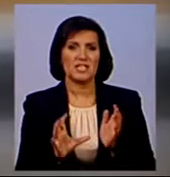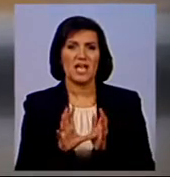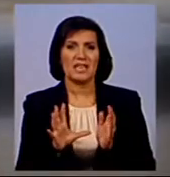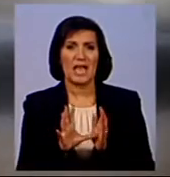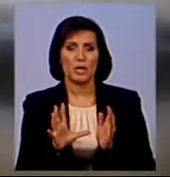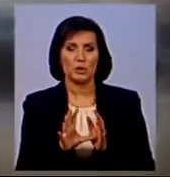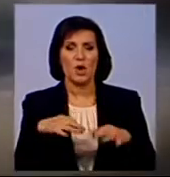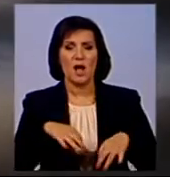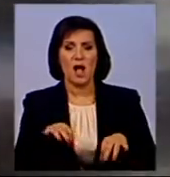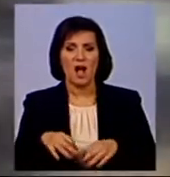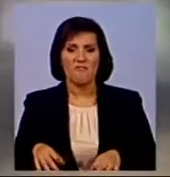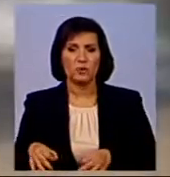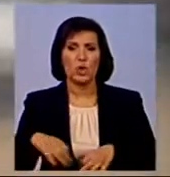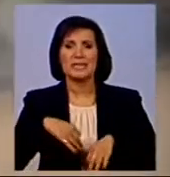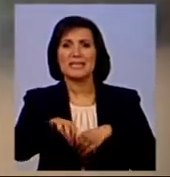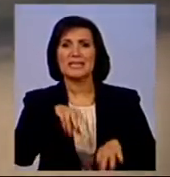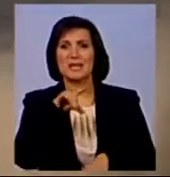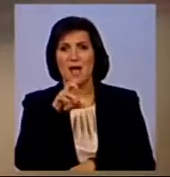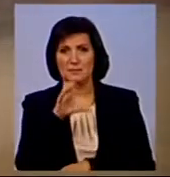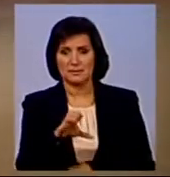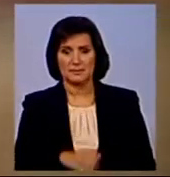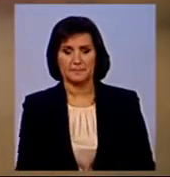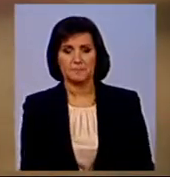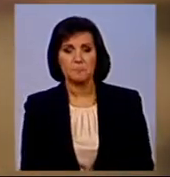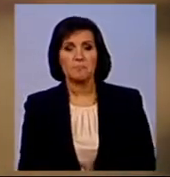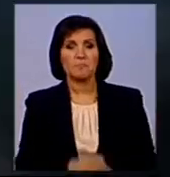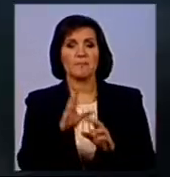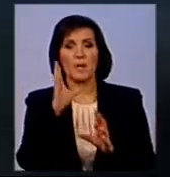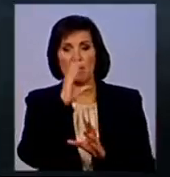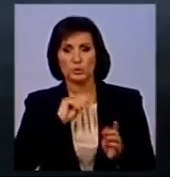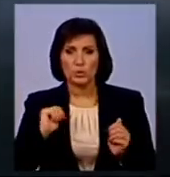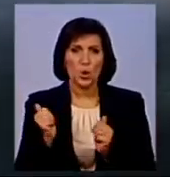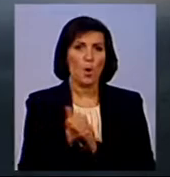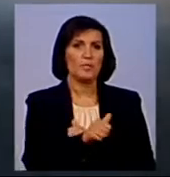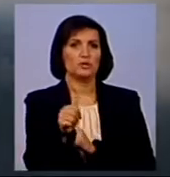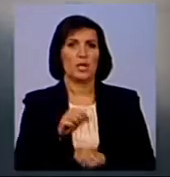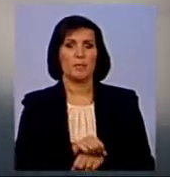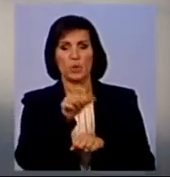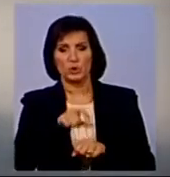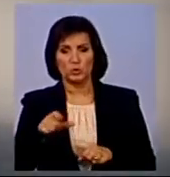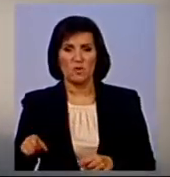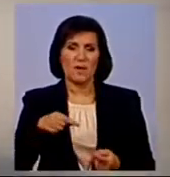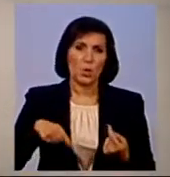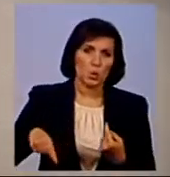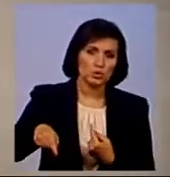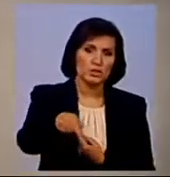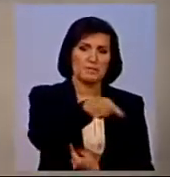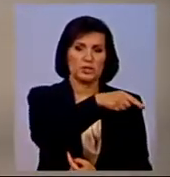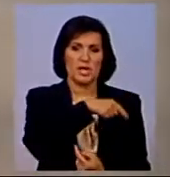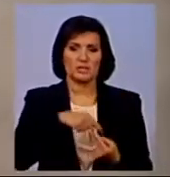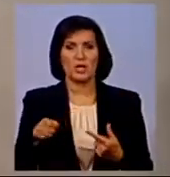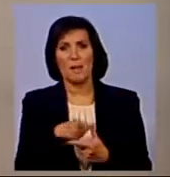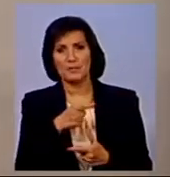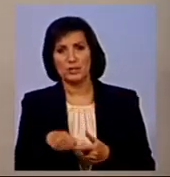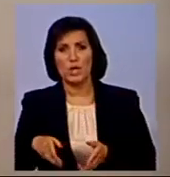«Електроавтодор», «Електроавтотранс» Ірина Крячко. Маршрутки об'їжджали протестувальники кружними шляхами чи